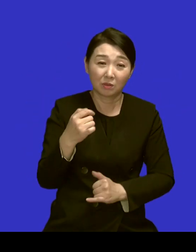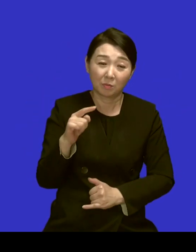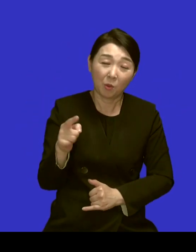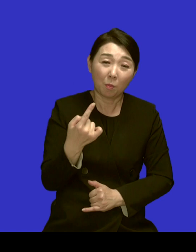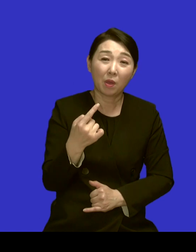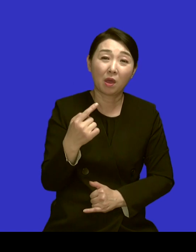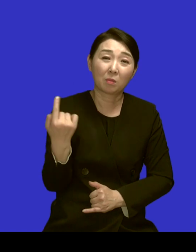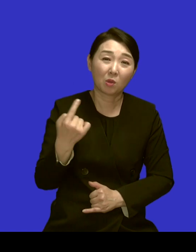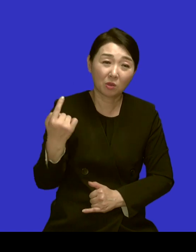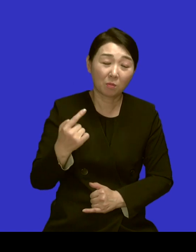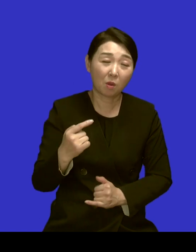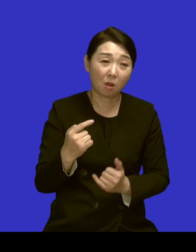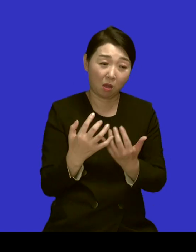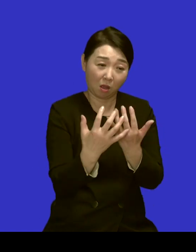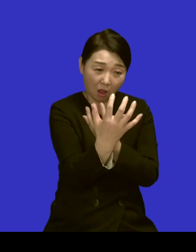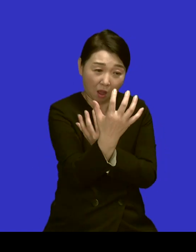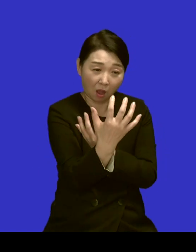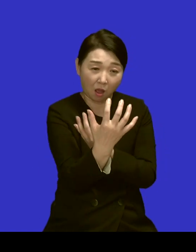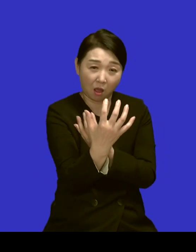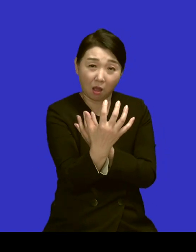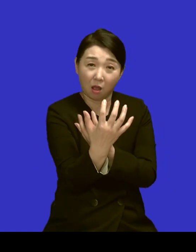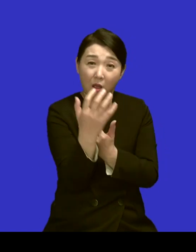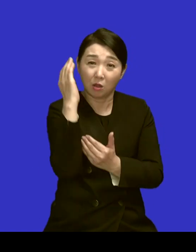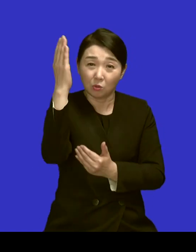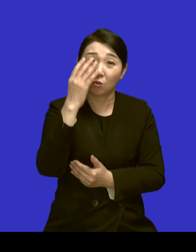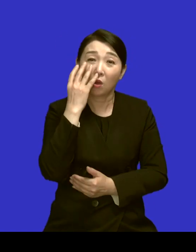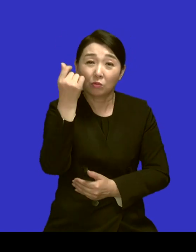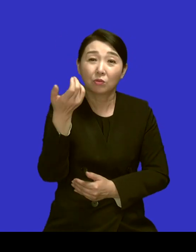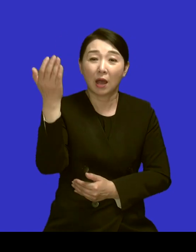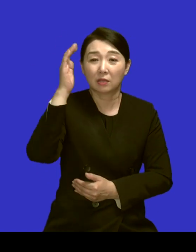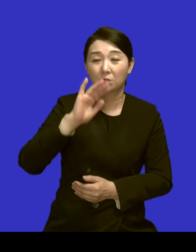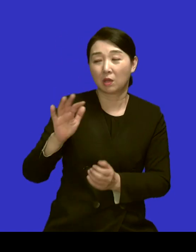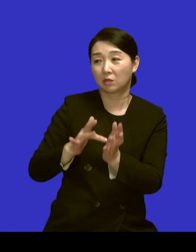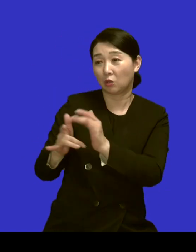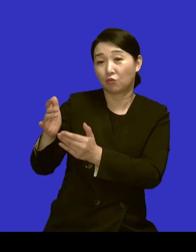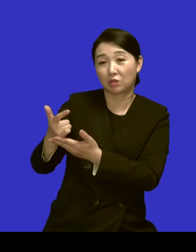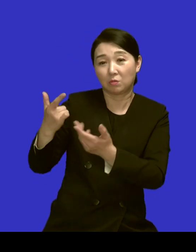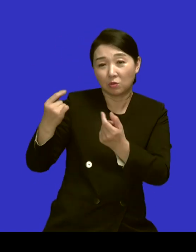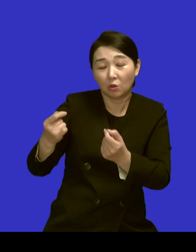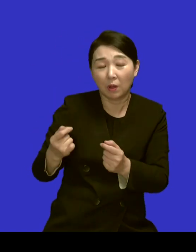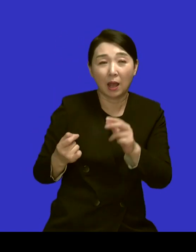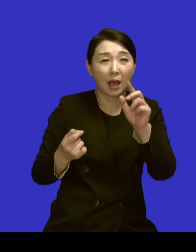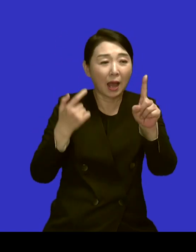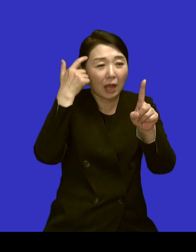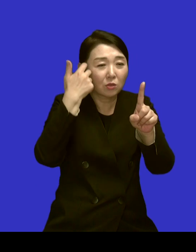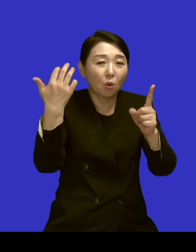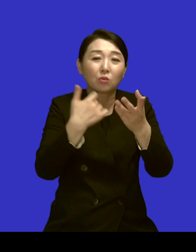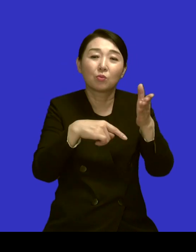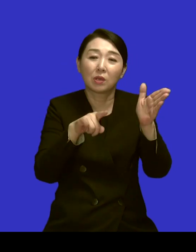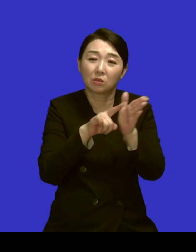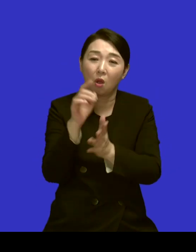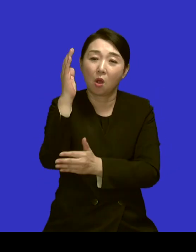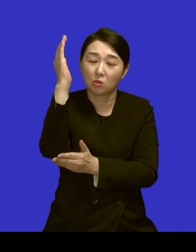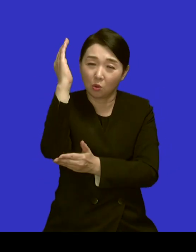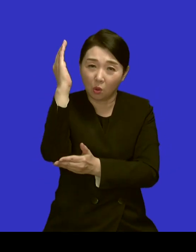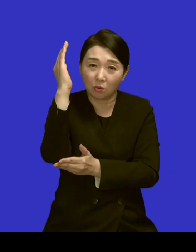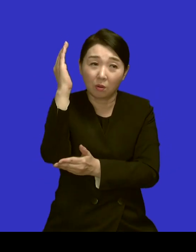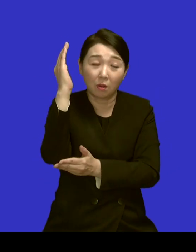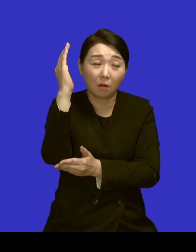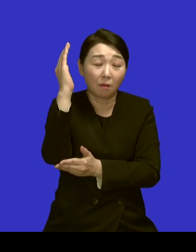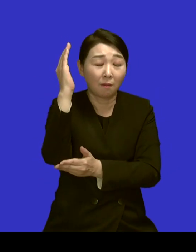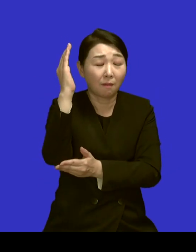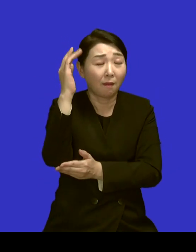설교를 하는 게 익숙한데 그게 아니라 예수님처럼 한 영혼을 위해서 설교를 앉혀놓고